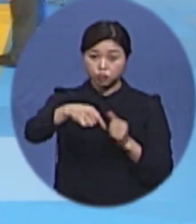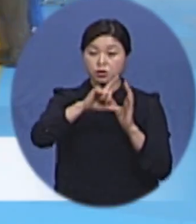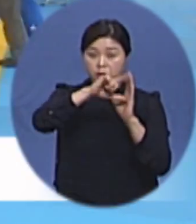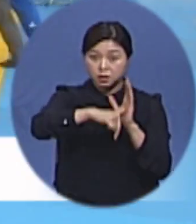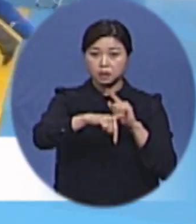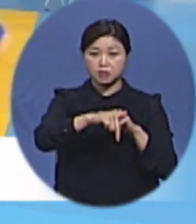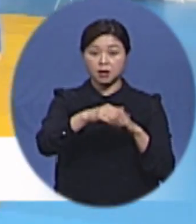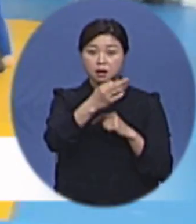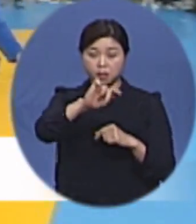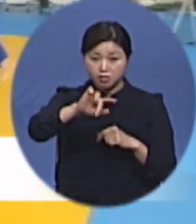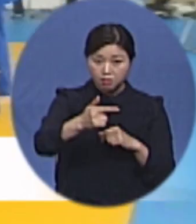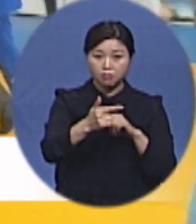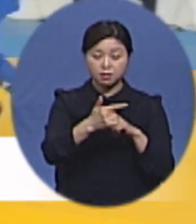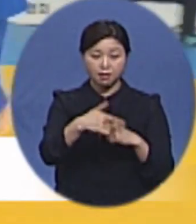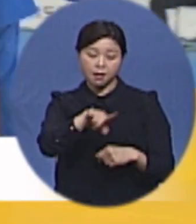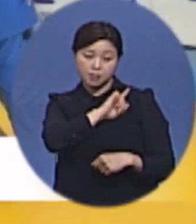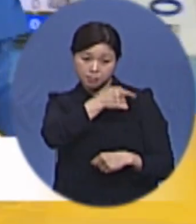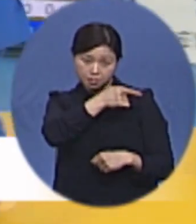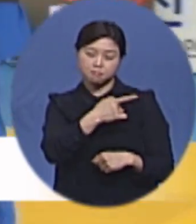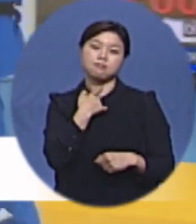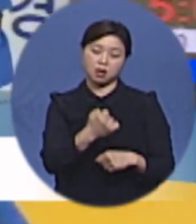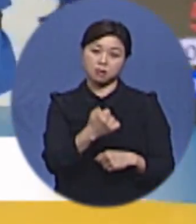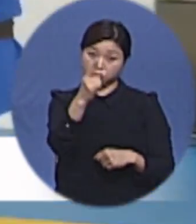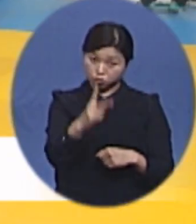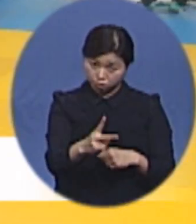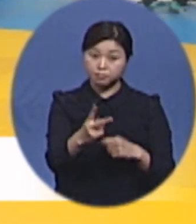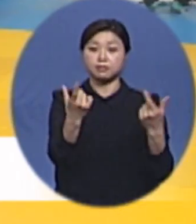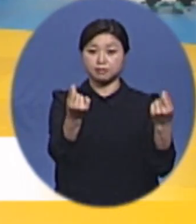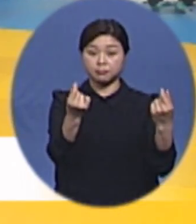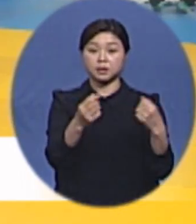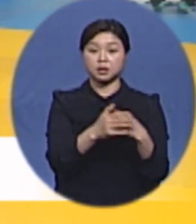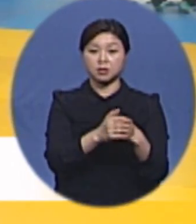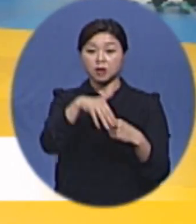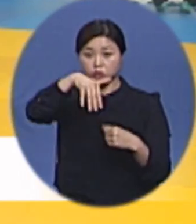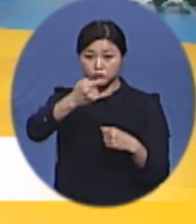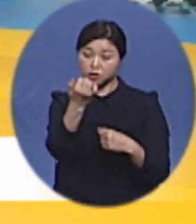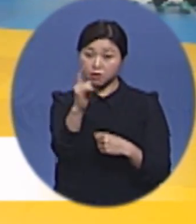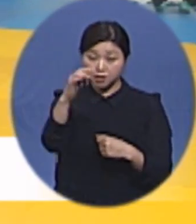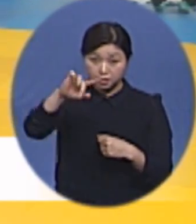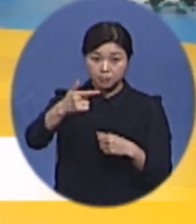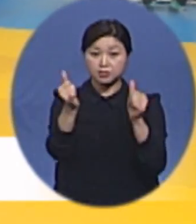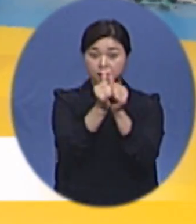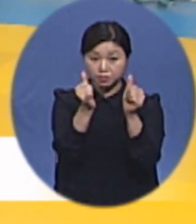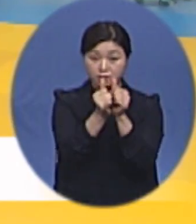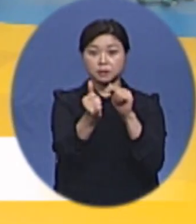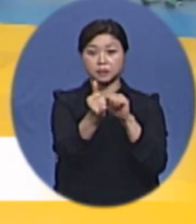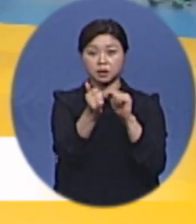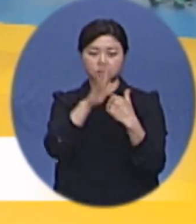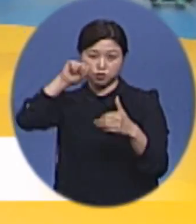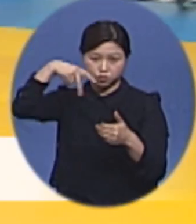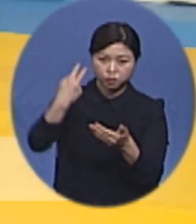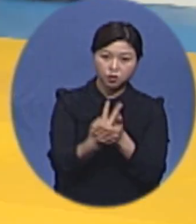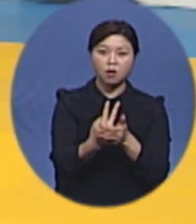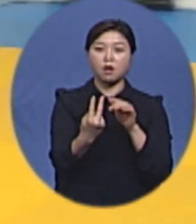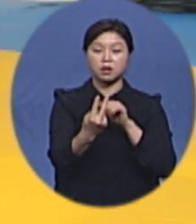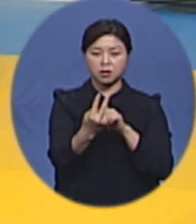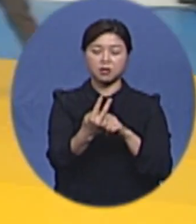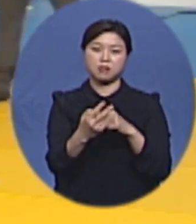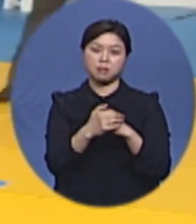이어 2연패에 성공한 유도 최강근 선수는 전국체전 6연패를 달성하며 적수가 없는 최강자의 입지를